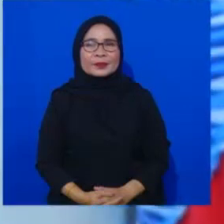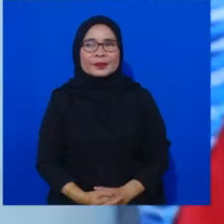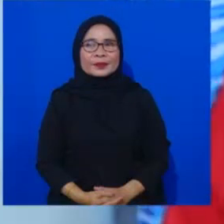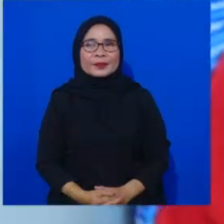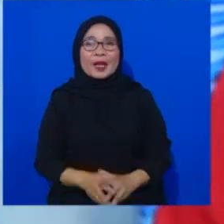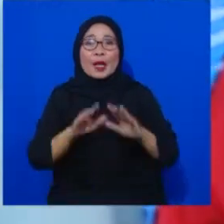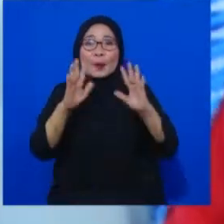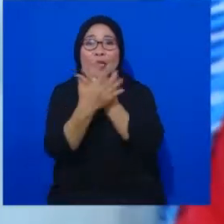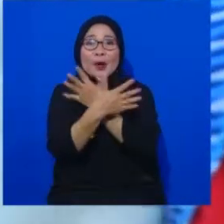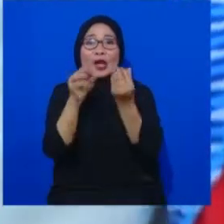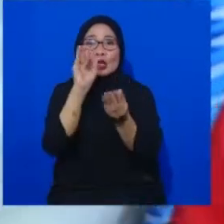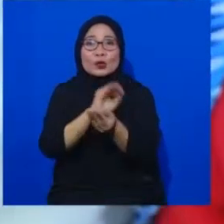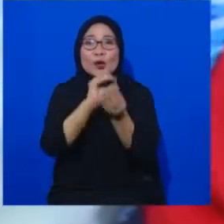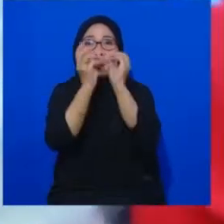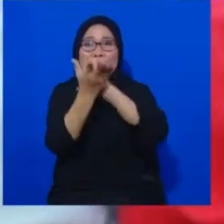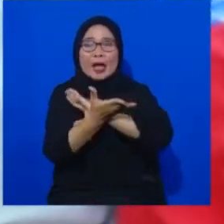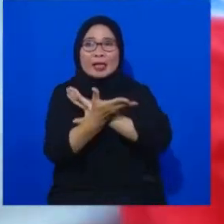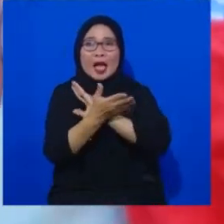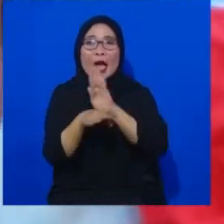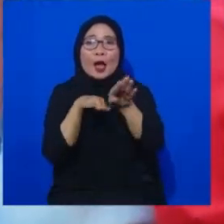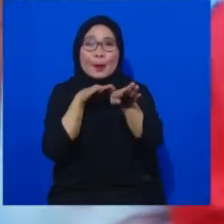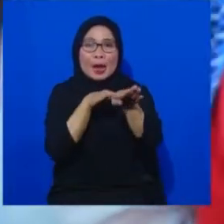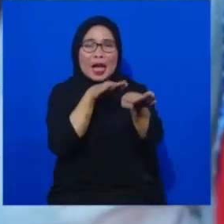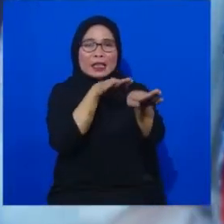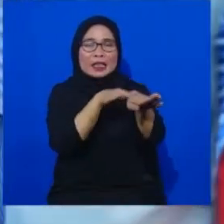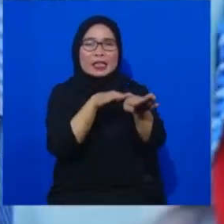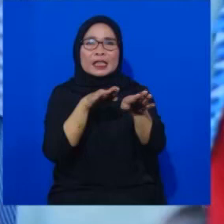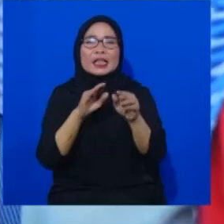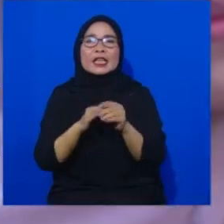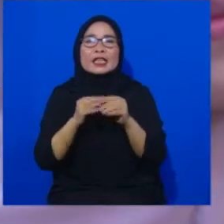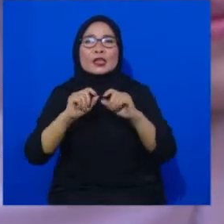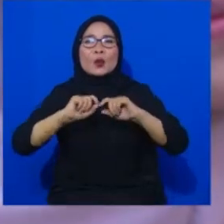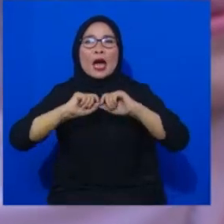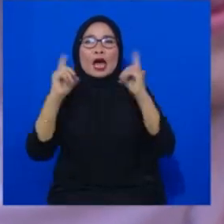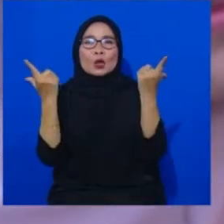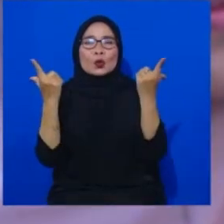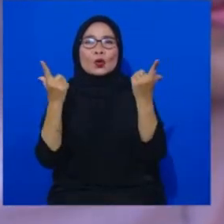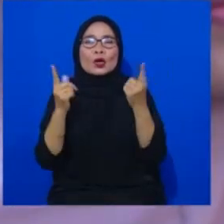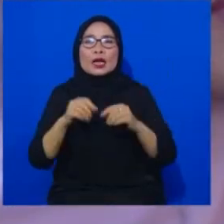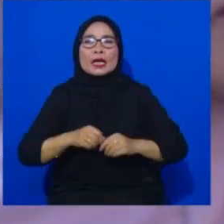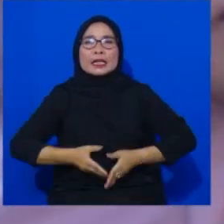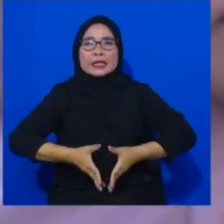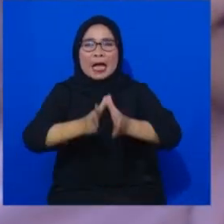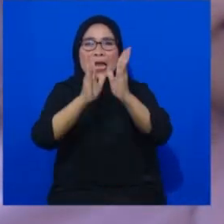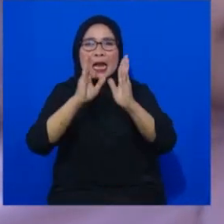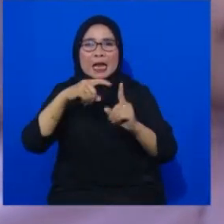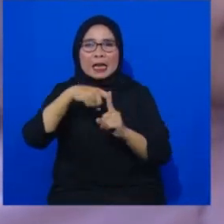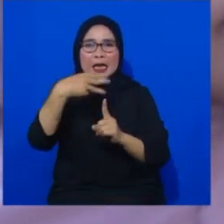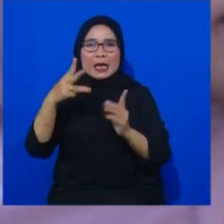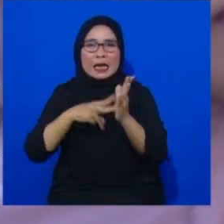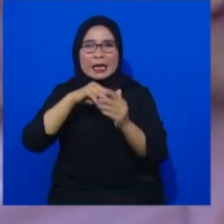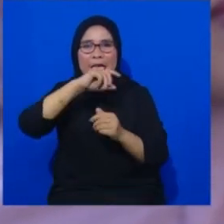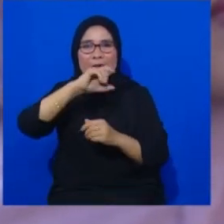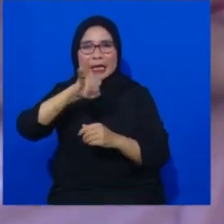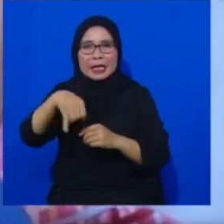Puluhan warga Surabaya minggu pagi berjajar mengantri di sebuah stan warung di Jalan Kenjeran. Bukan hendak mengantri membeli sembako murah,